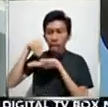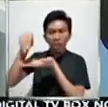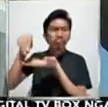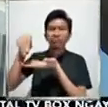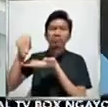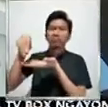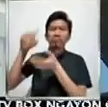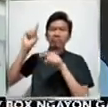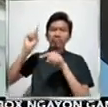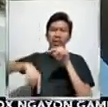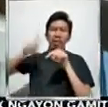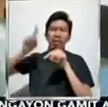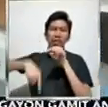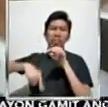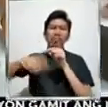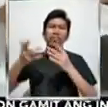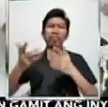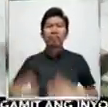Quarantine Areas.